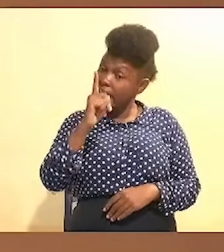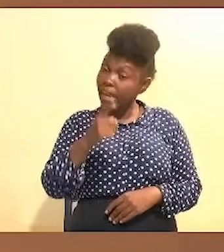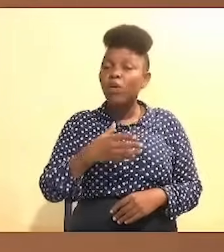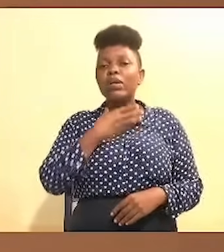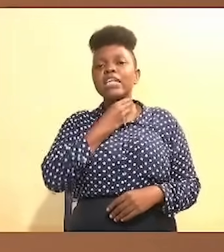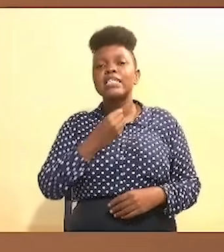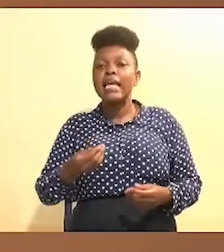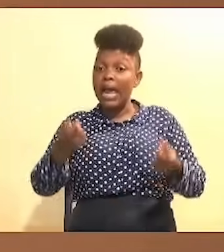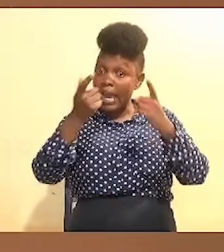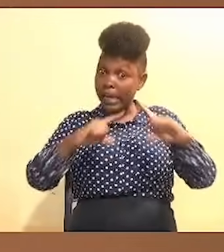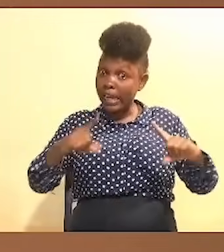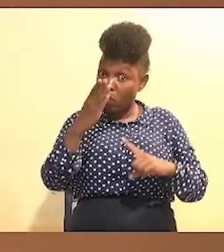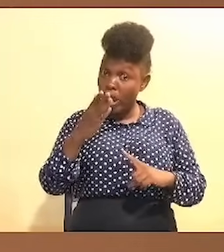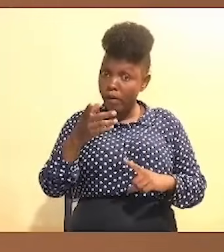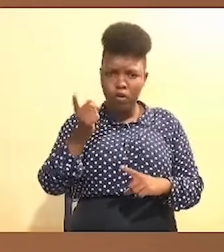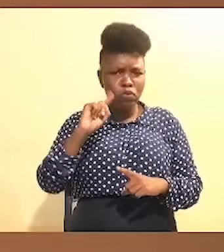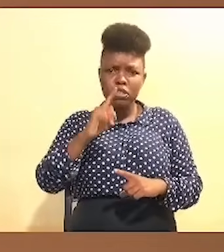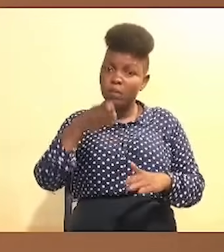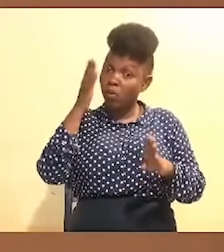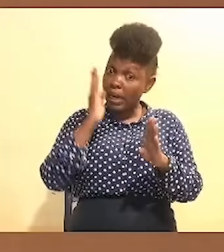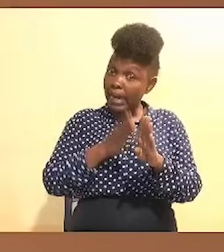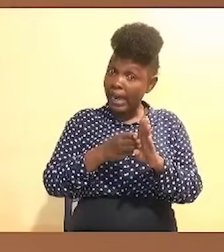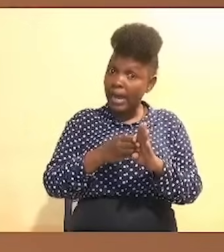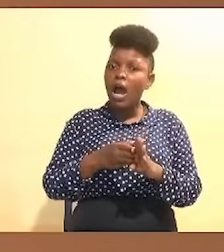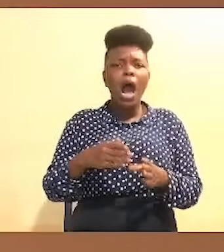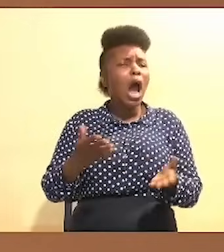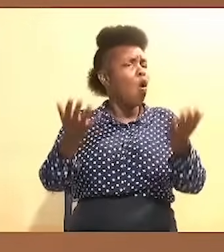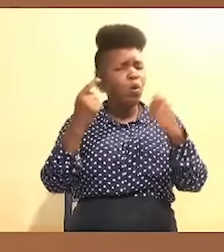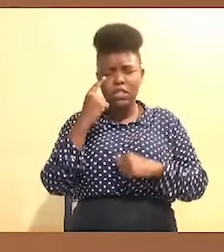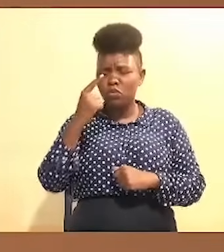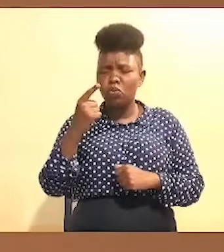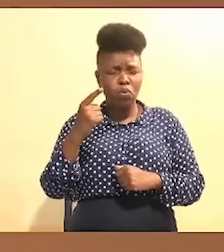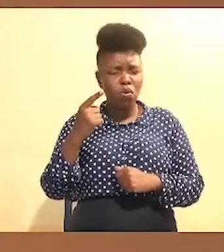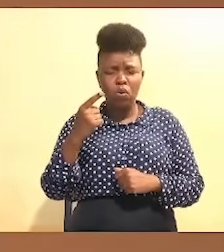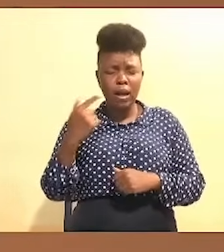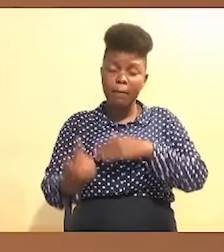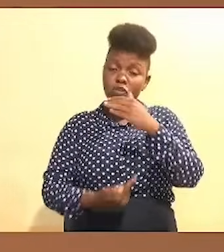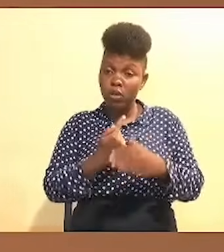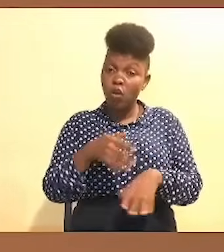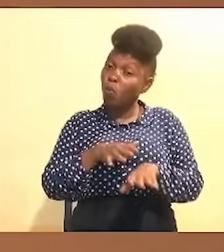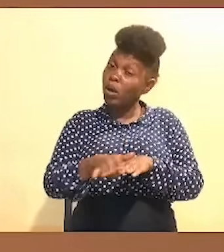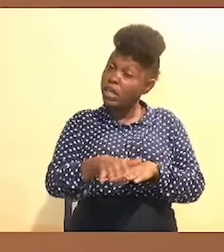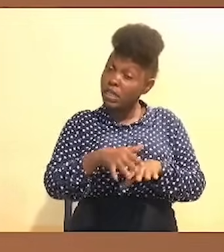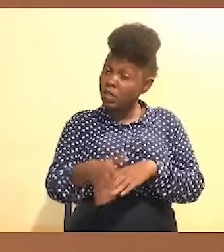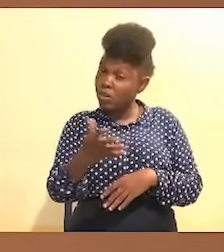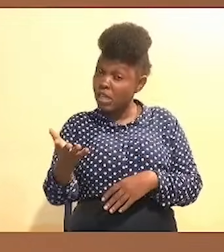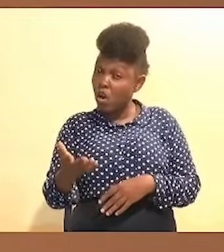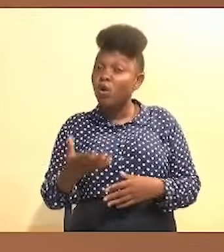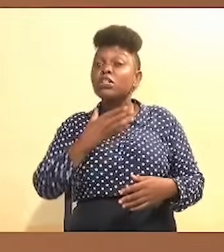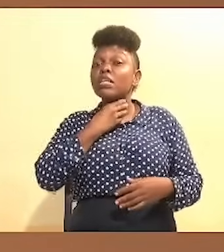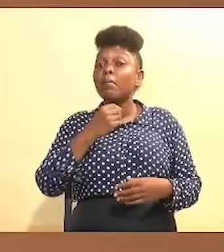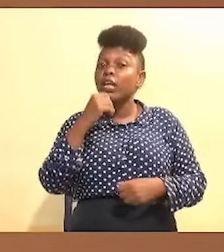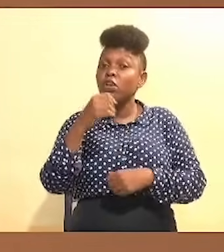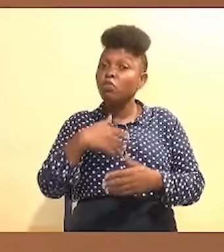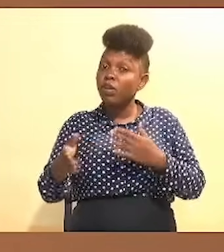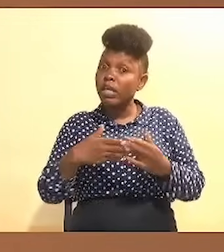Lakini usipodhamiria, huwezi kuona matokeo. Mweleze mwenzako unachotamani akufanyie. Yeye sio